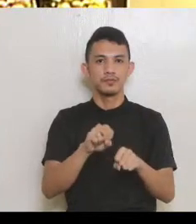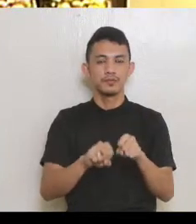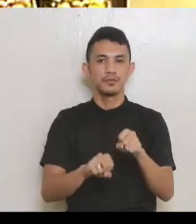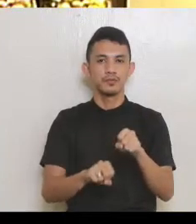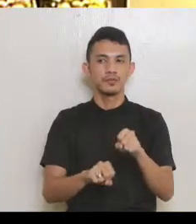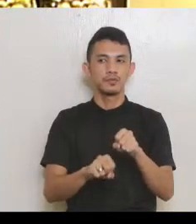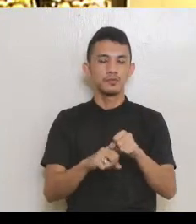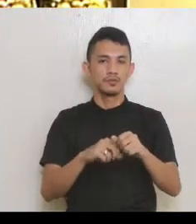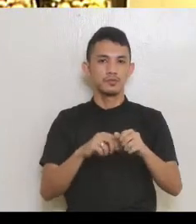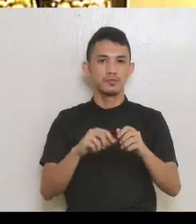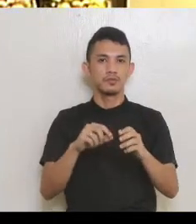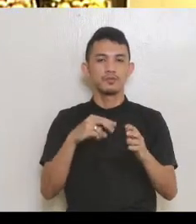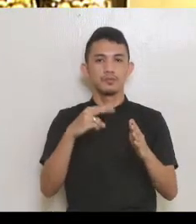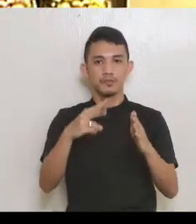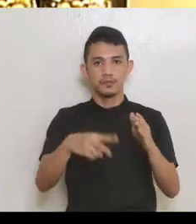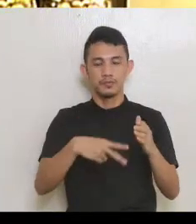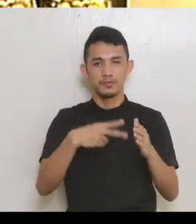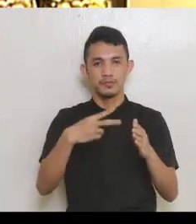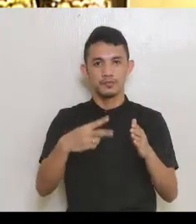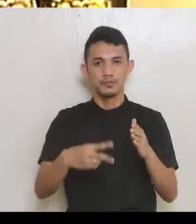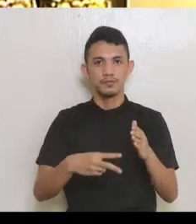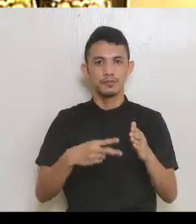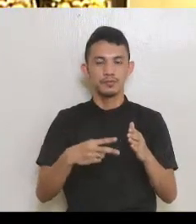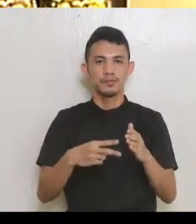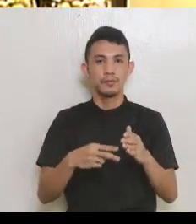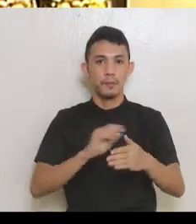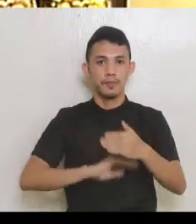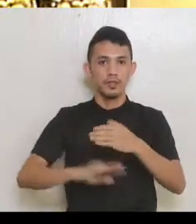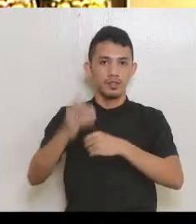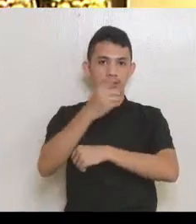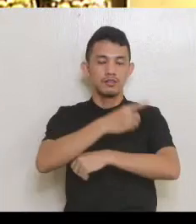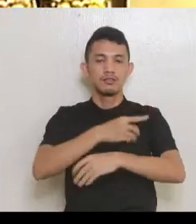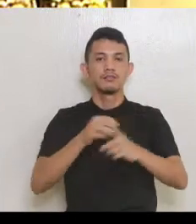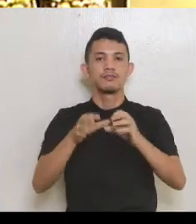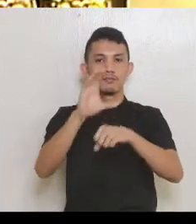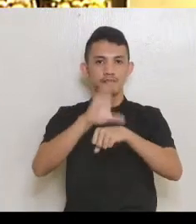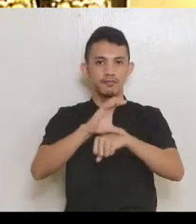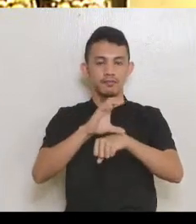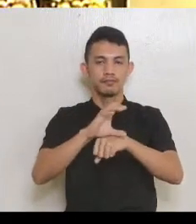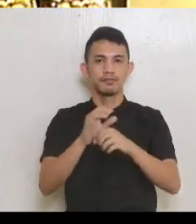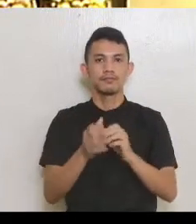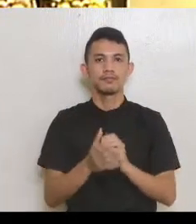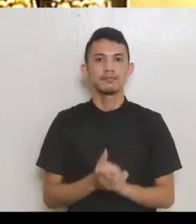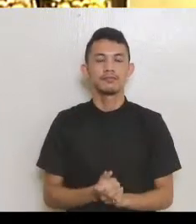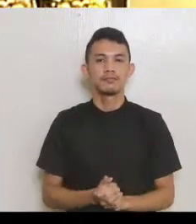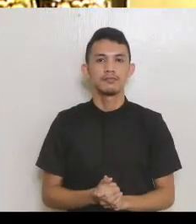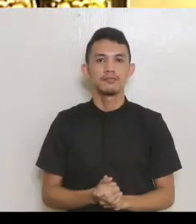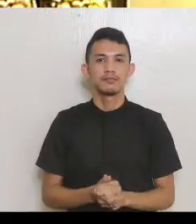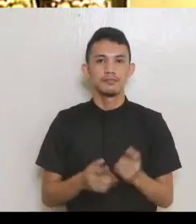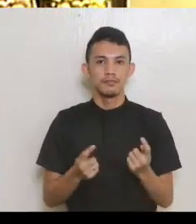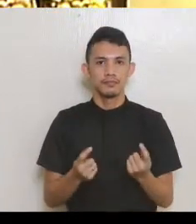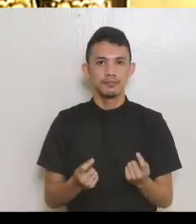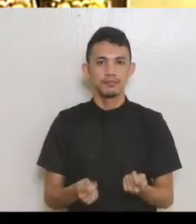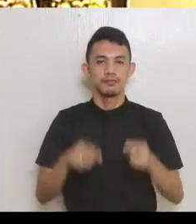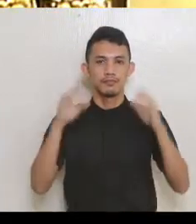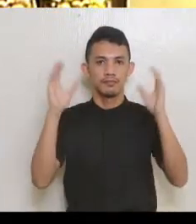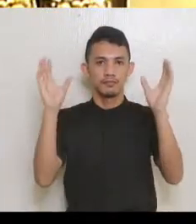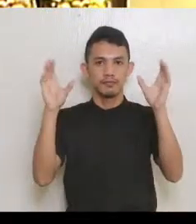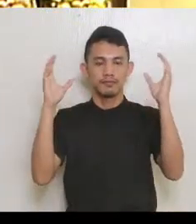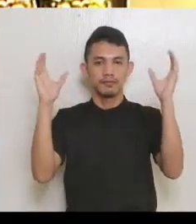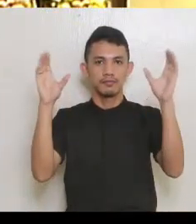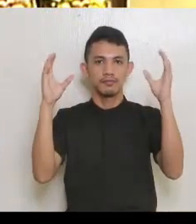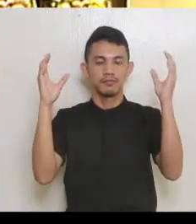pagsaulog. Birthday karon sa ato ang simbahan. Nining maong kasaulugan, arumangayan